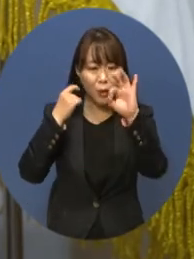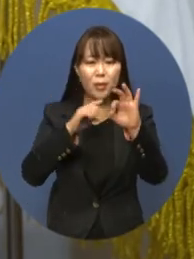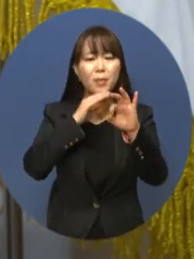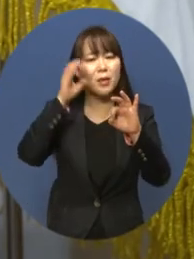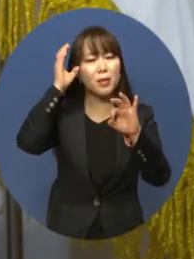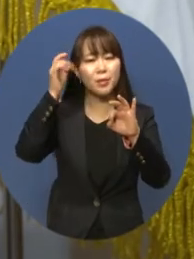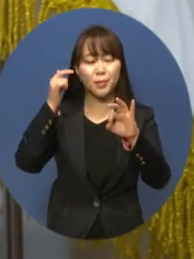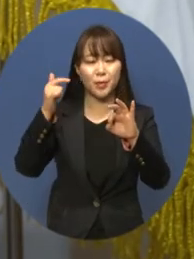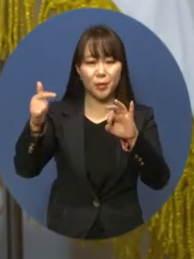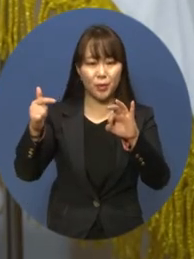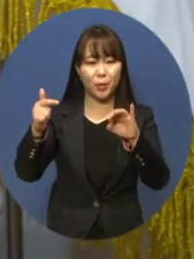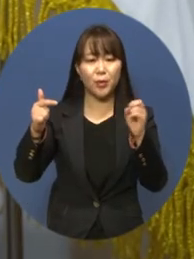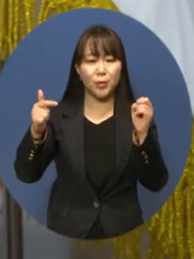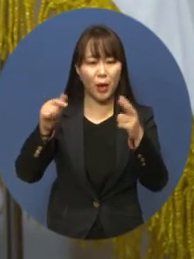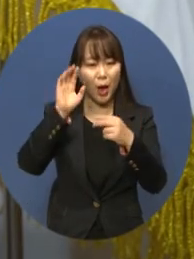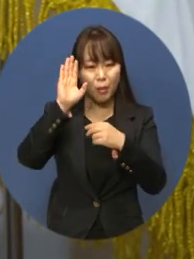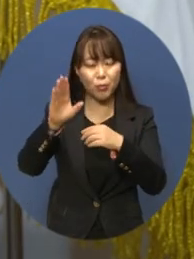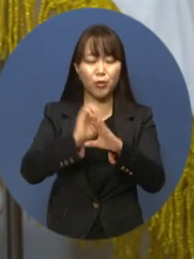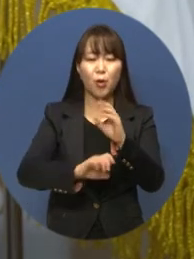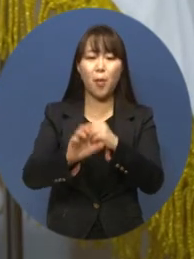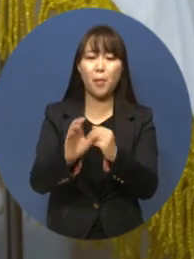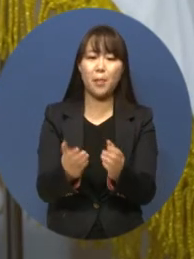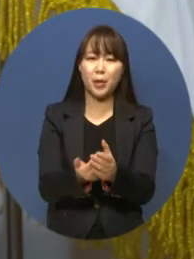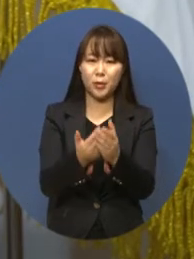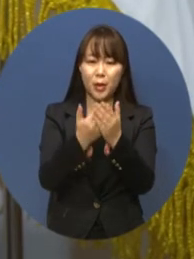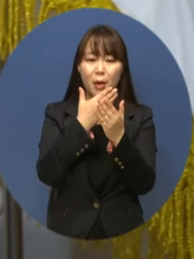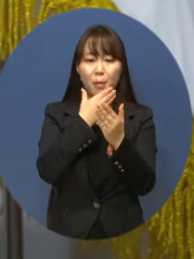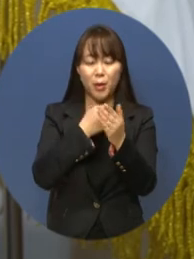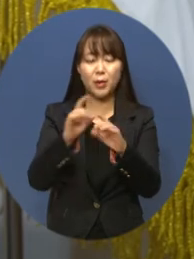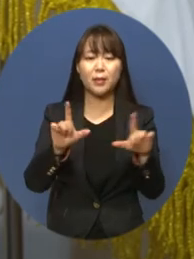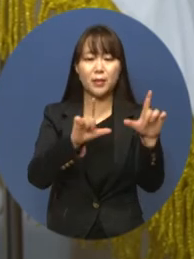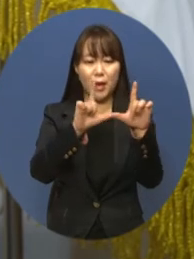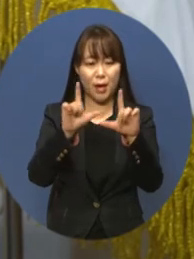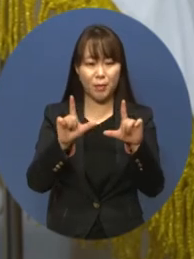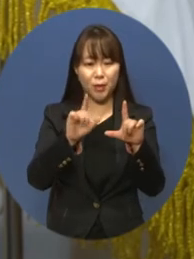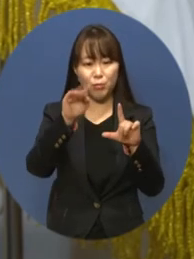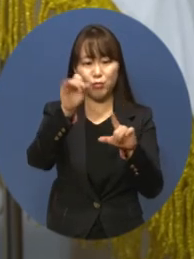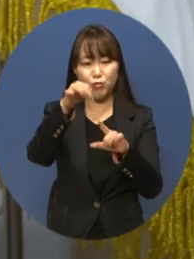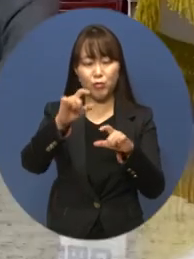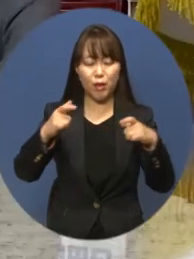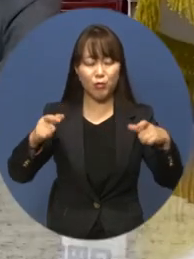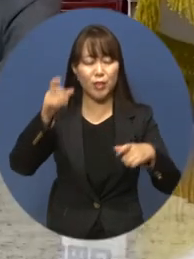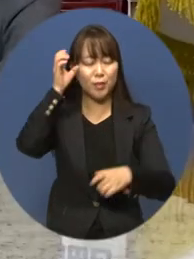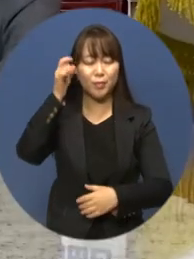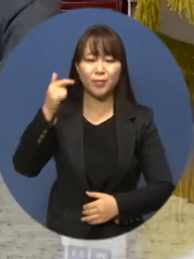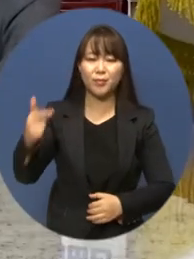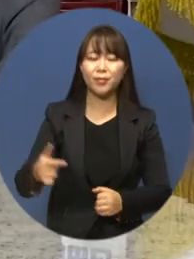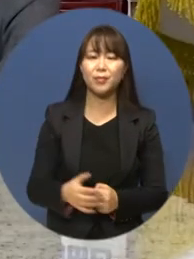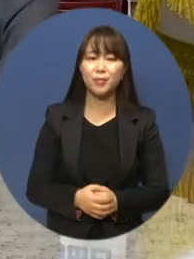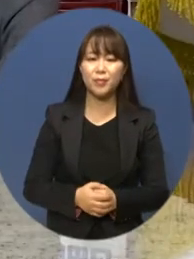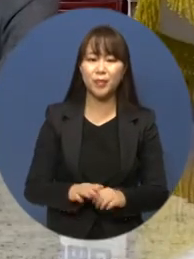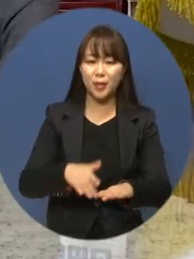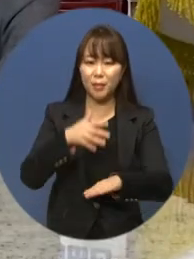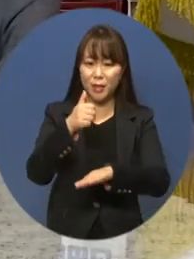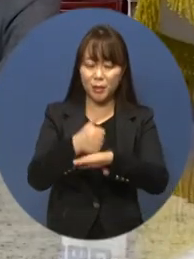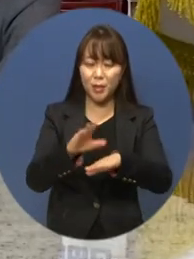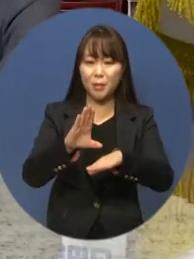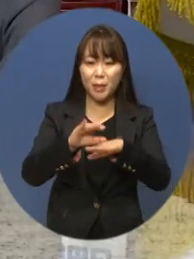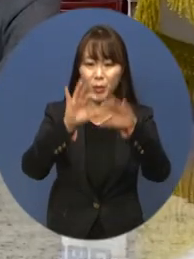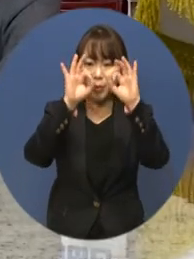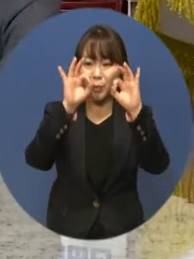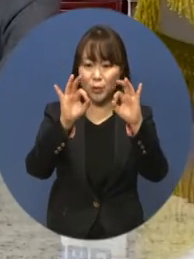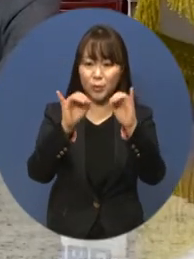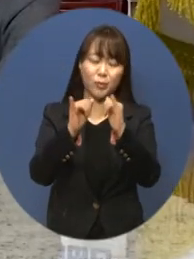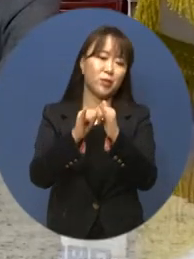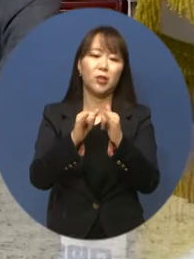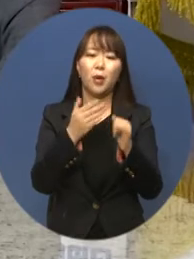정말 기대가 되고 그리고 앞으로 점점 발전하고 행복한 삶을 살고 있는 부안군이 기대가 되는데요. 끝으로 이 방송을 시청하고